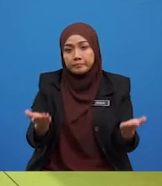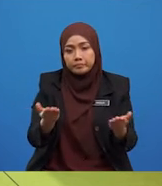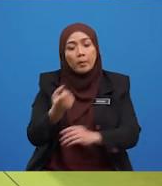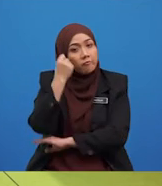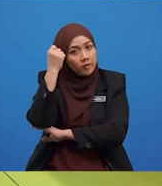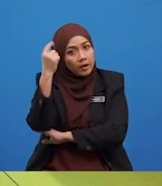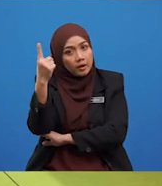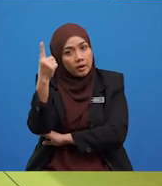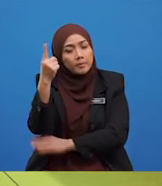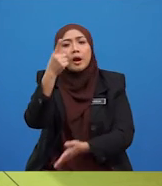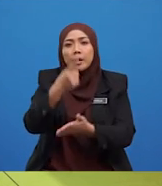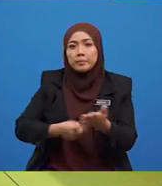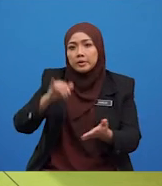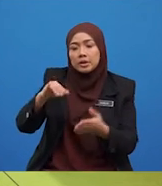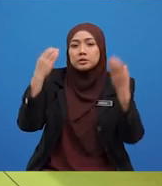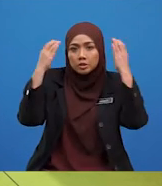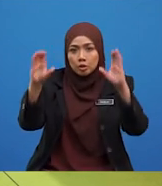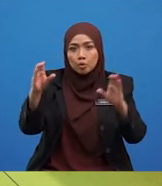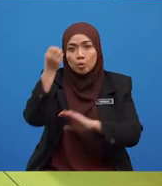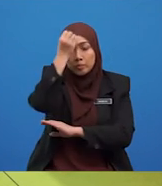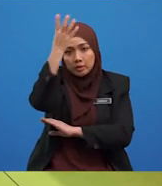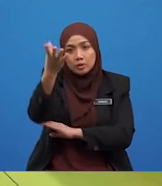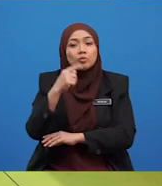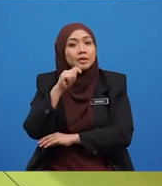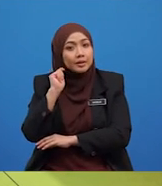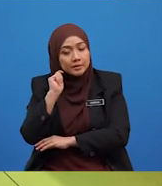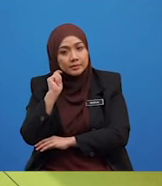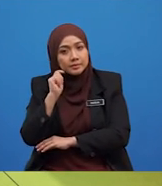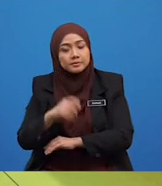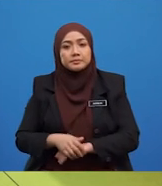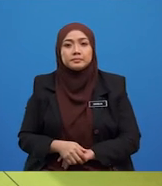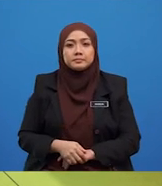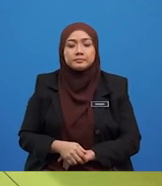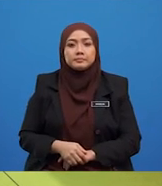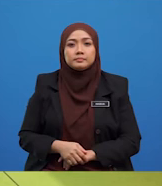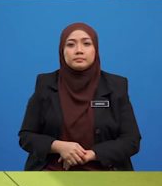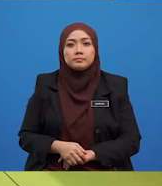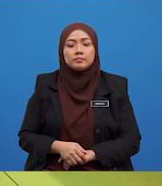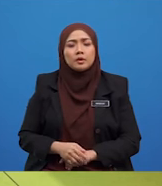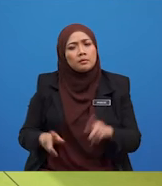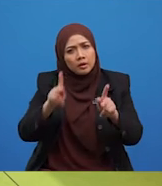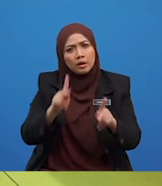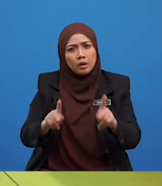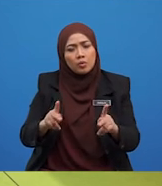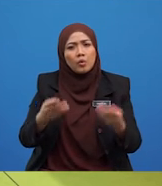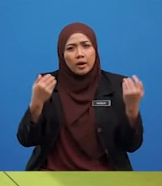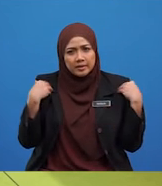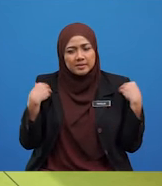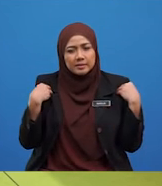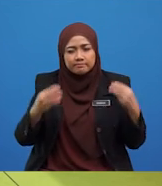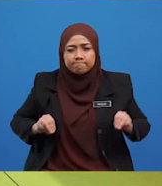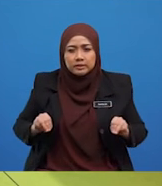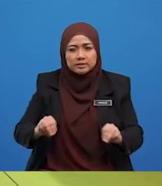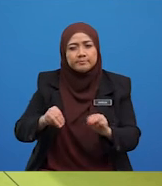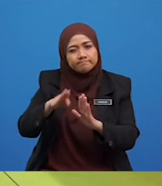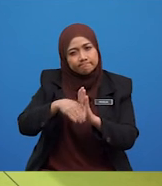semua telah faham apa yang Cikgu Izzy terangkan dan jelaskan tadi. Jika anda masih kurang